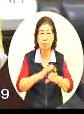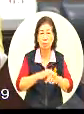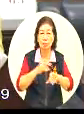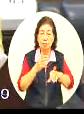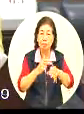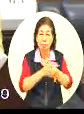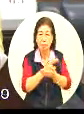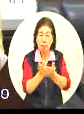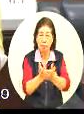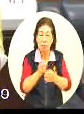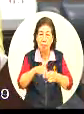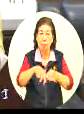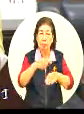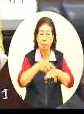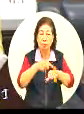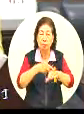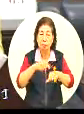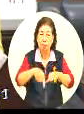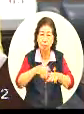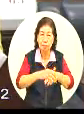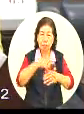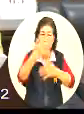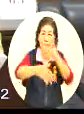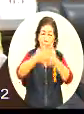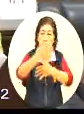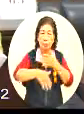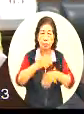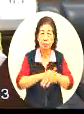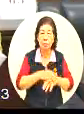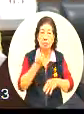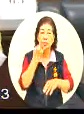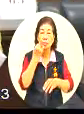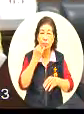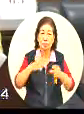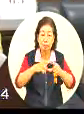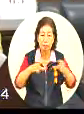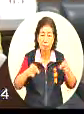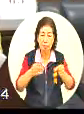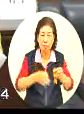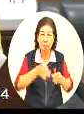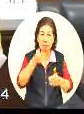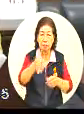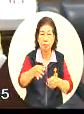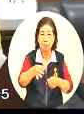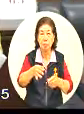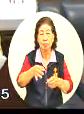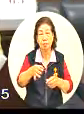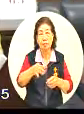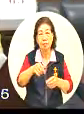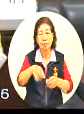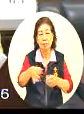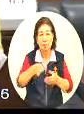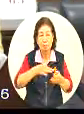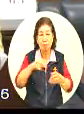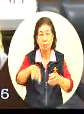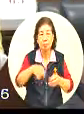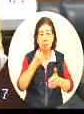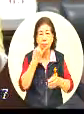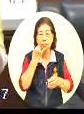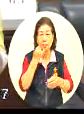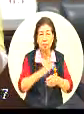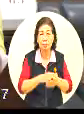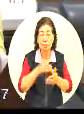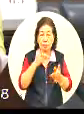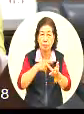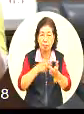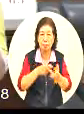的电影啊，它也有时候也可以卖票，它也可以出租场地给一般的大众或者是艺